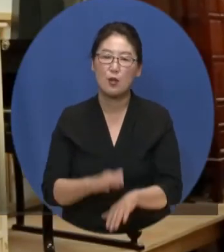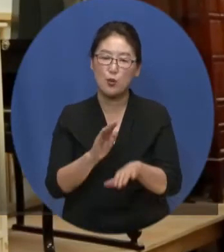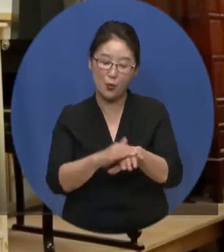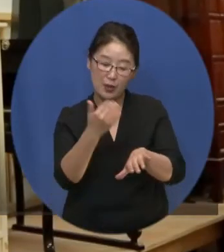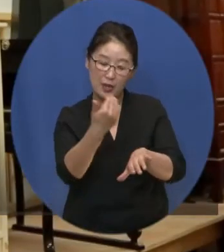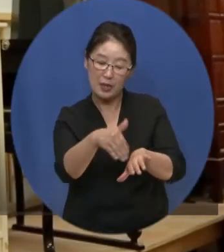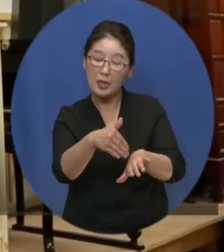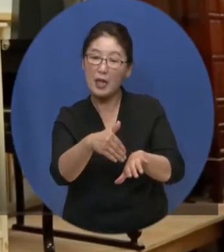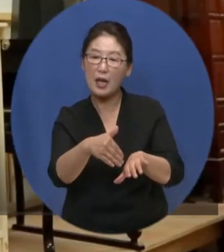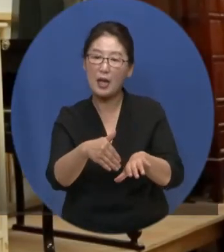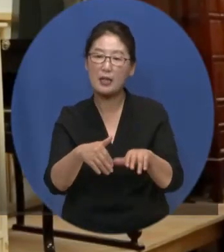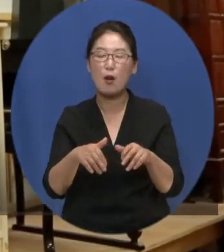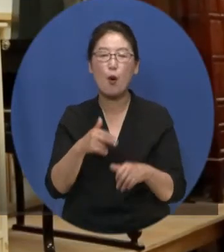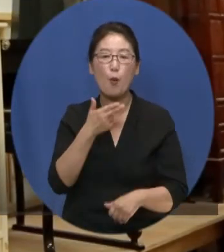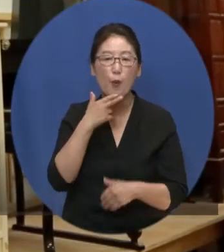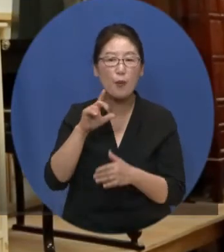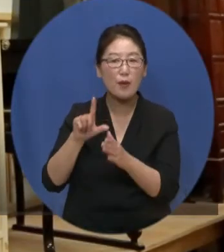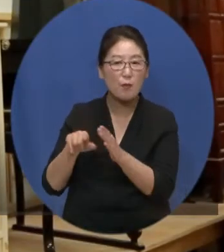없었으니까